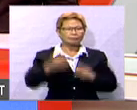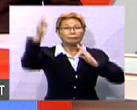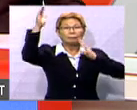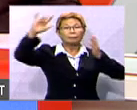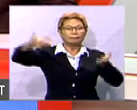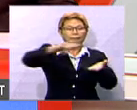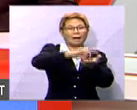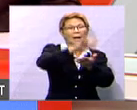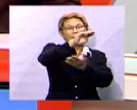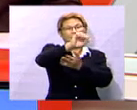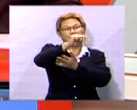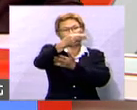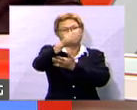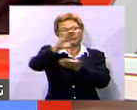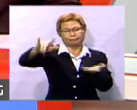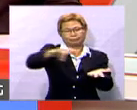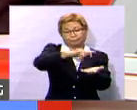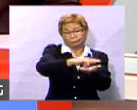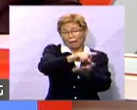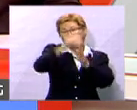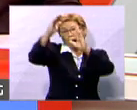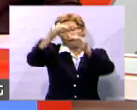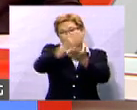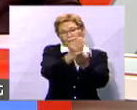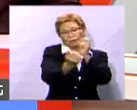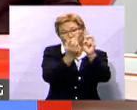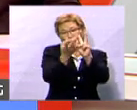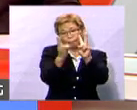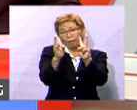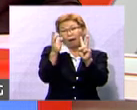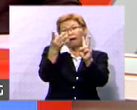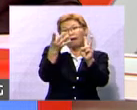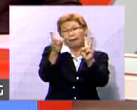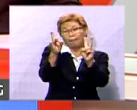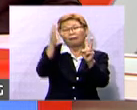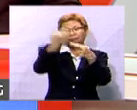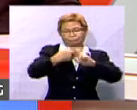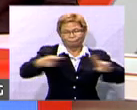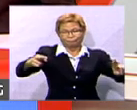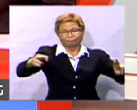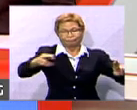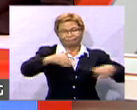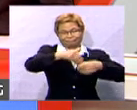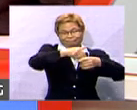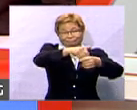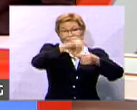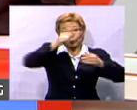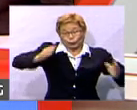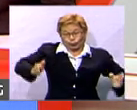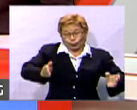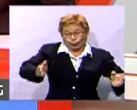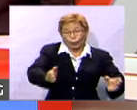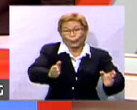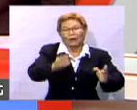Isi Airports Holdings Berhad MAHB berharap bajet 2018 akan menyediakan insentif bagi menggalakkan